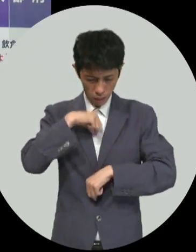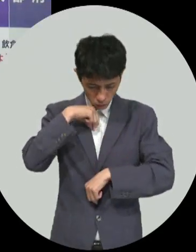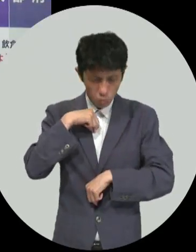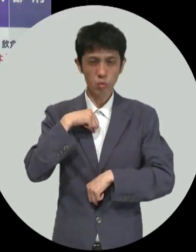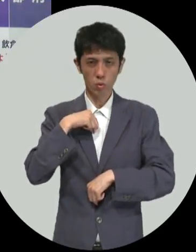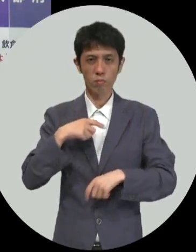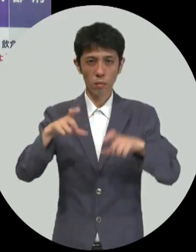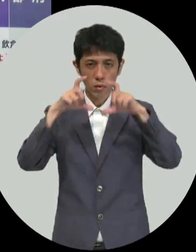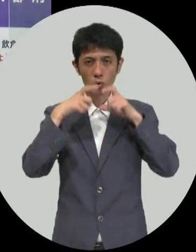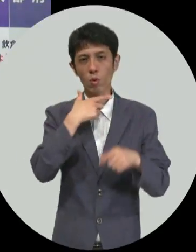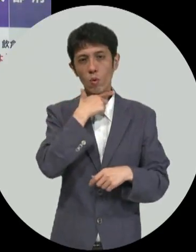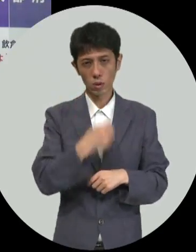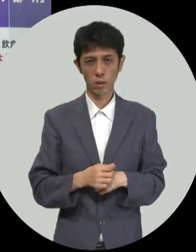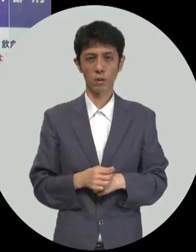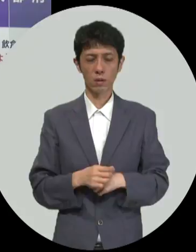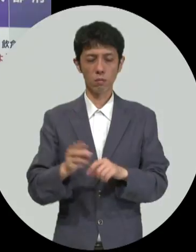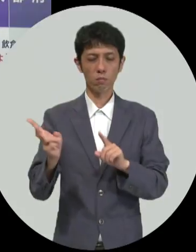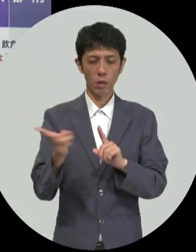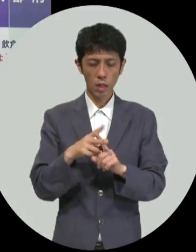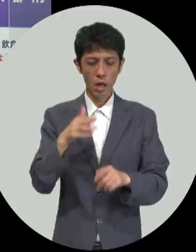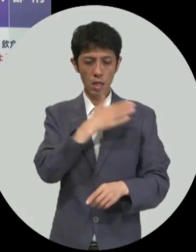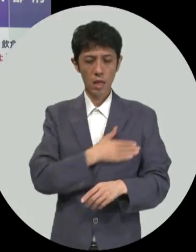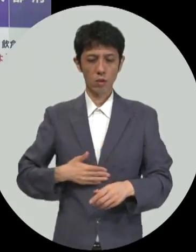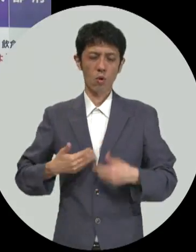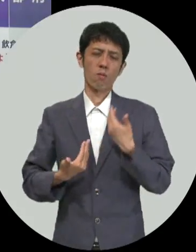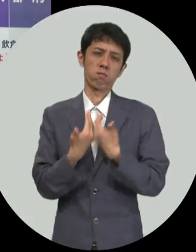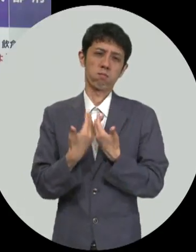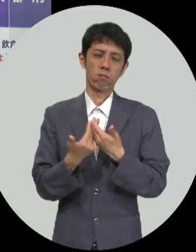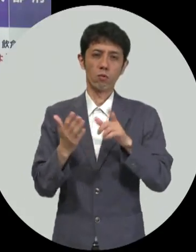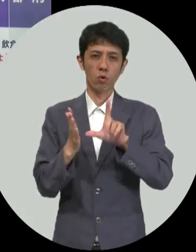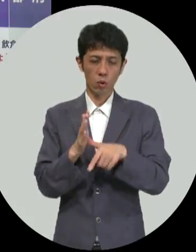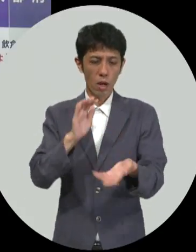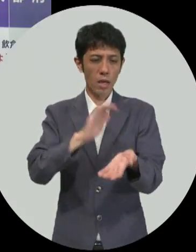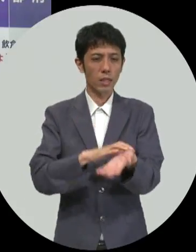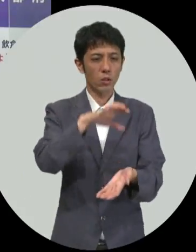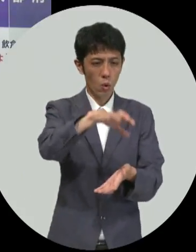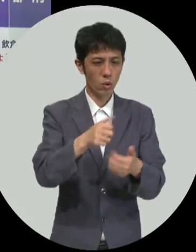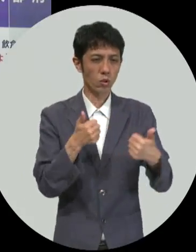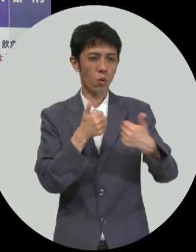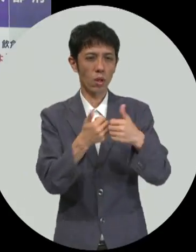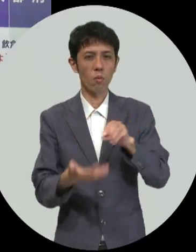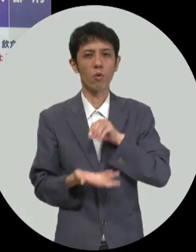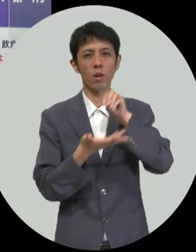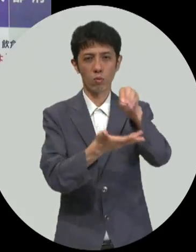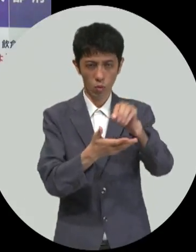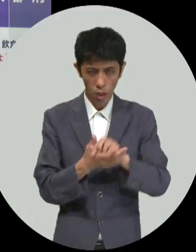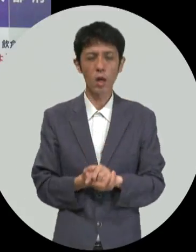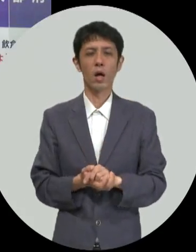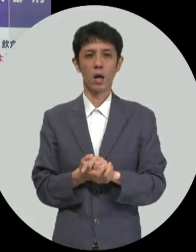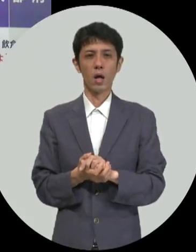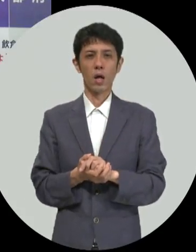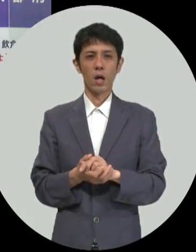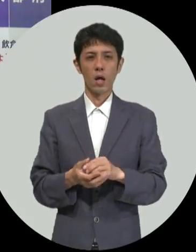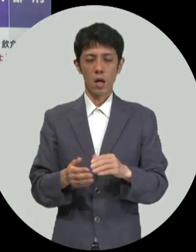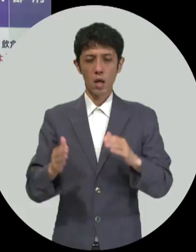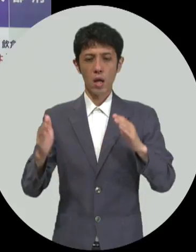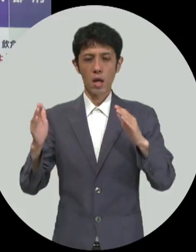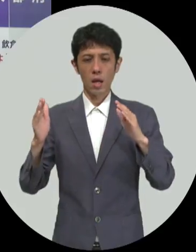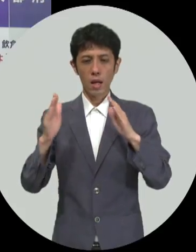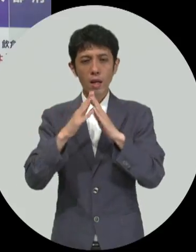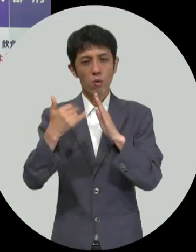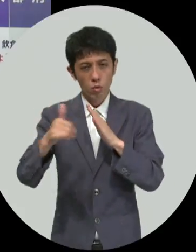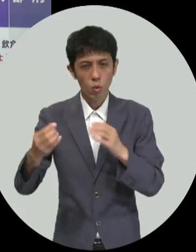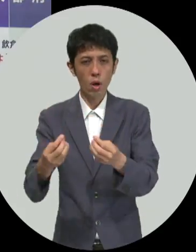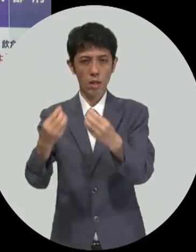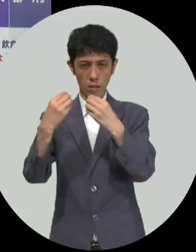まあ、あとは体調が悪ければ医療機関に相談しなるべく出ないとか、あと同居者の感染、それからやっぱ職